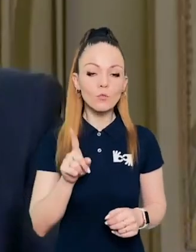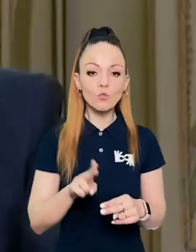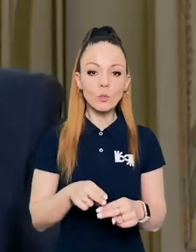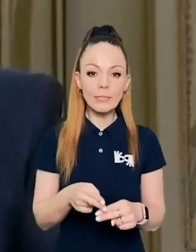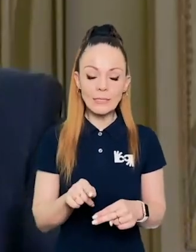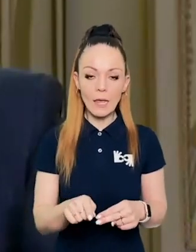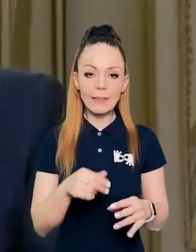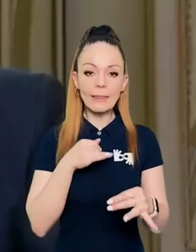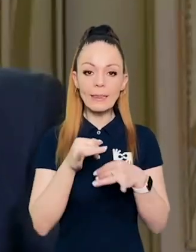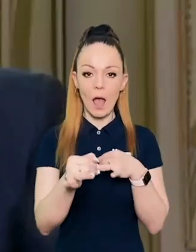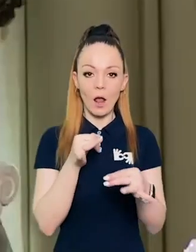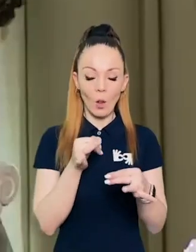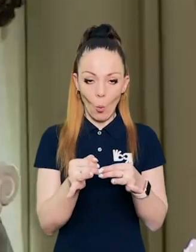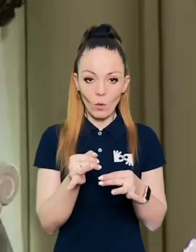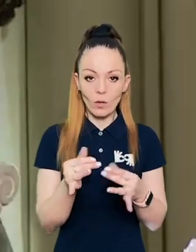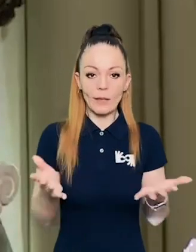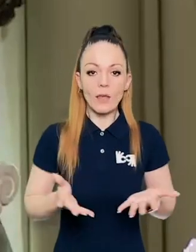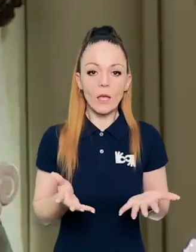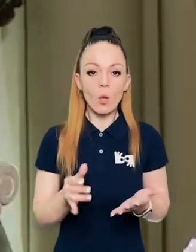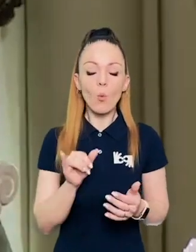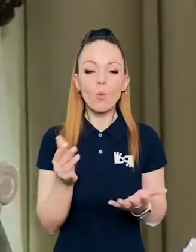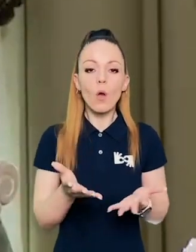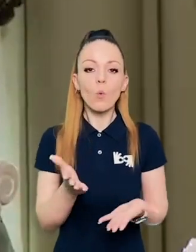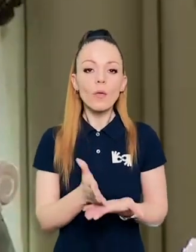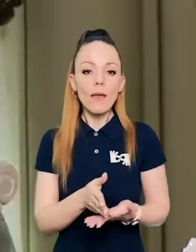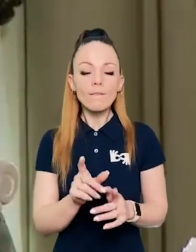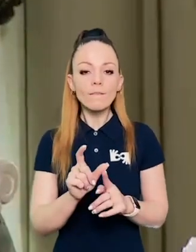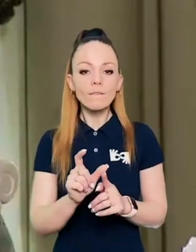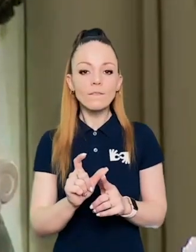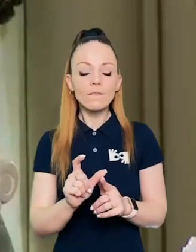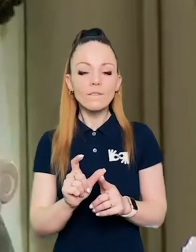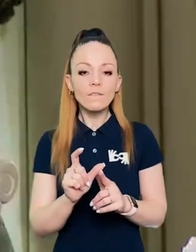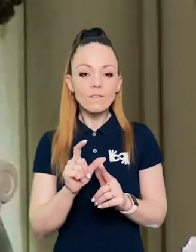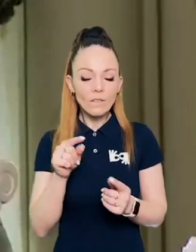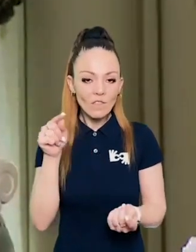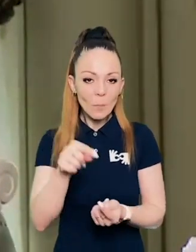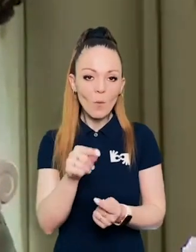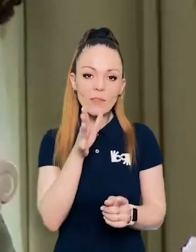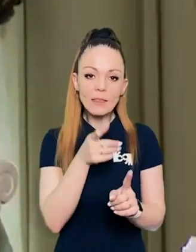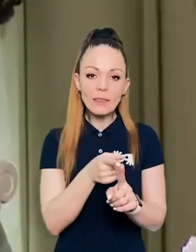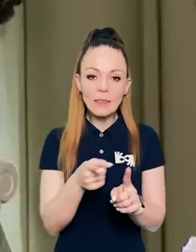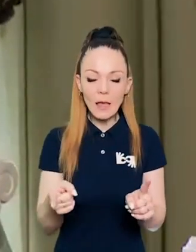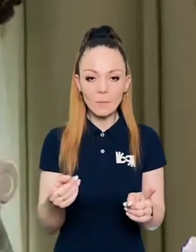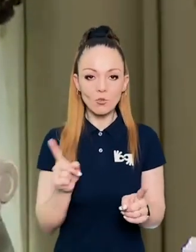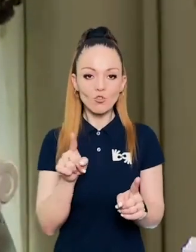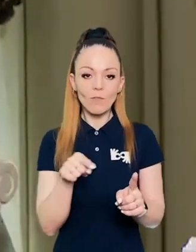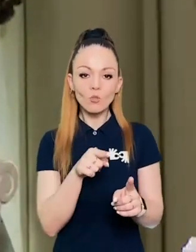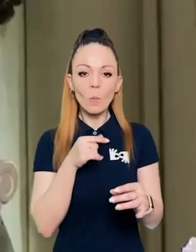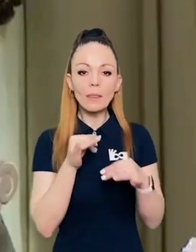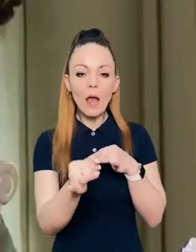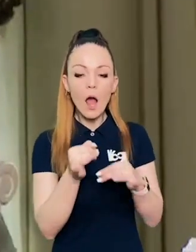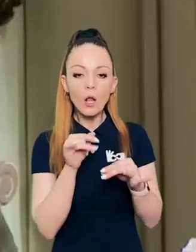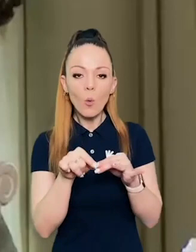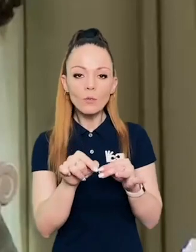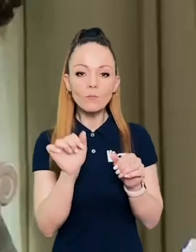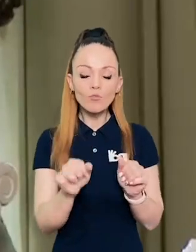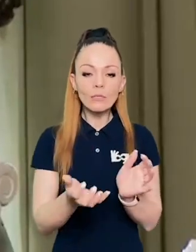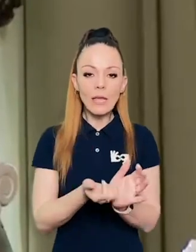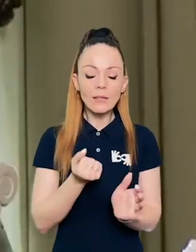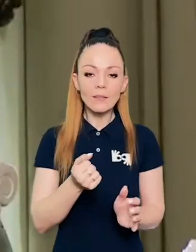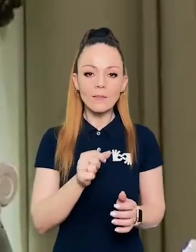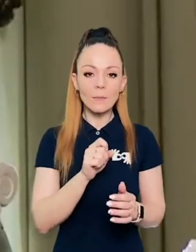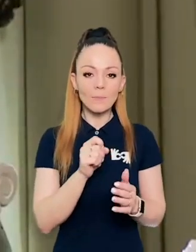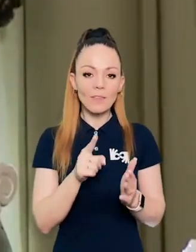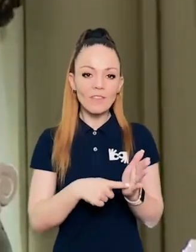на жаль, я думав, що це діалог, який, у якого є відповідний термін, що в цьому діалозі можна